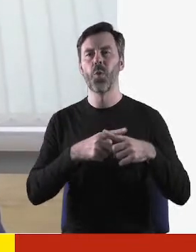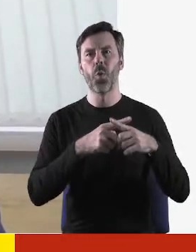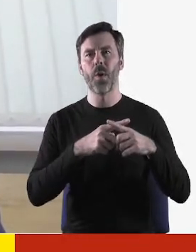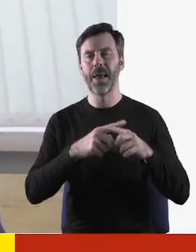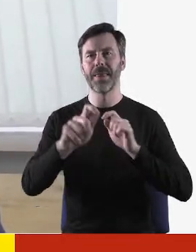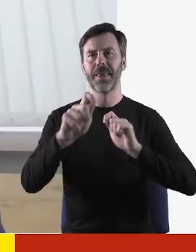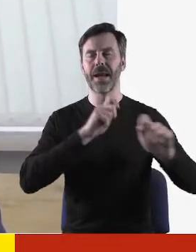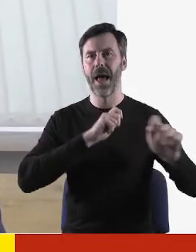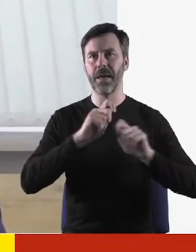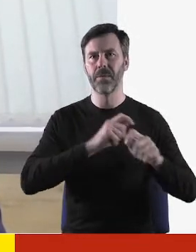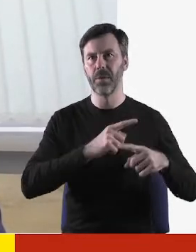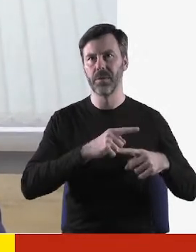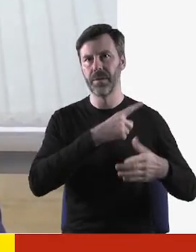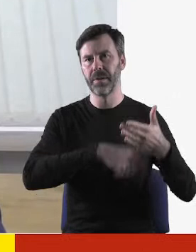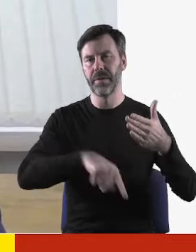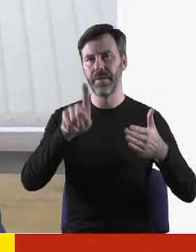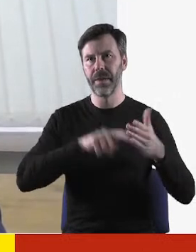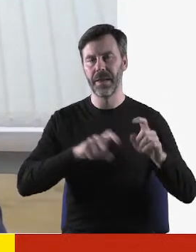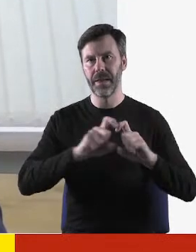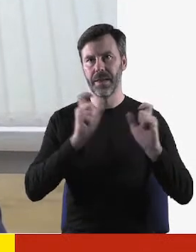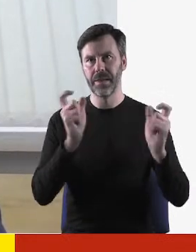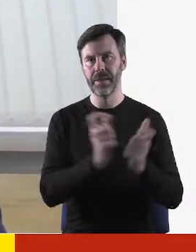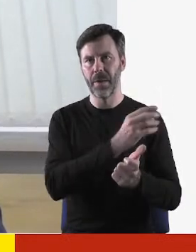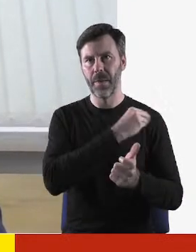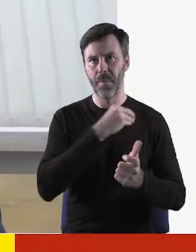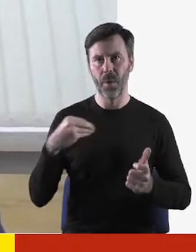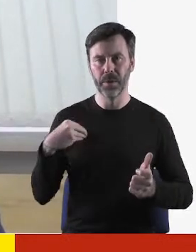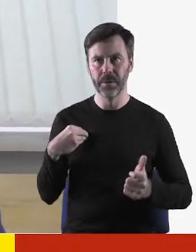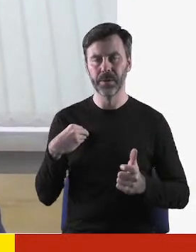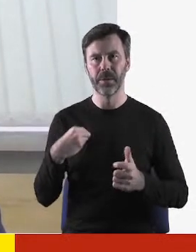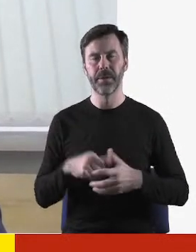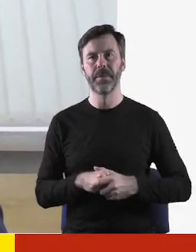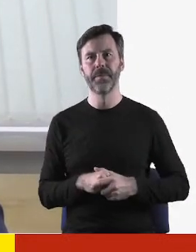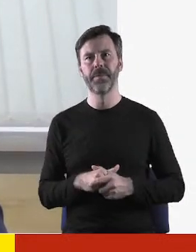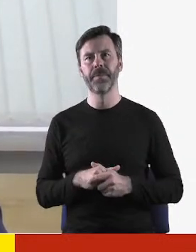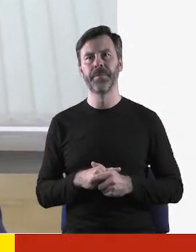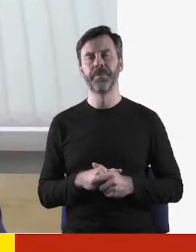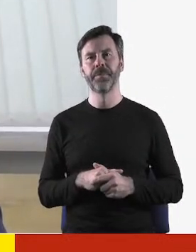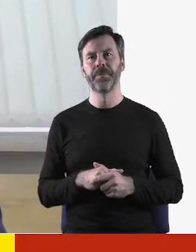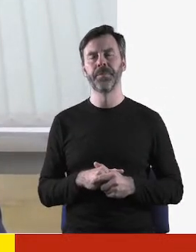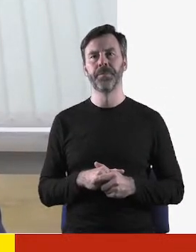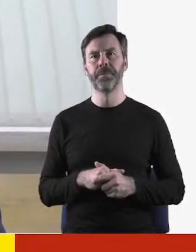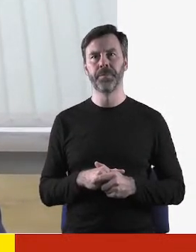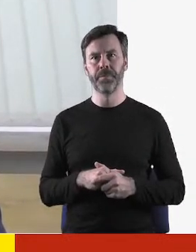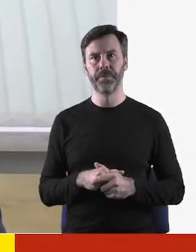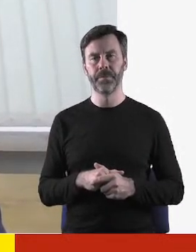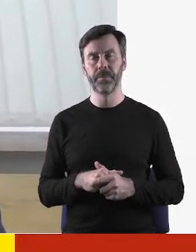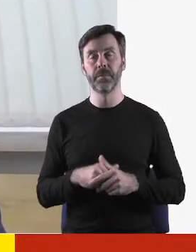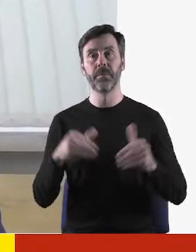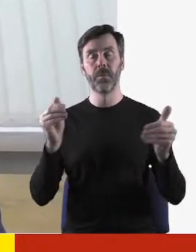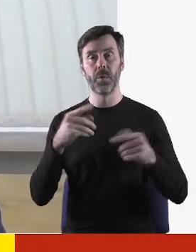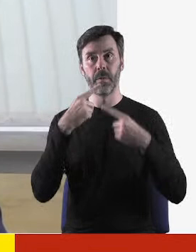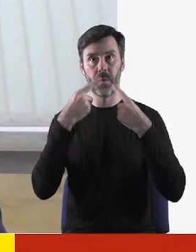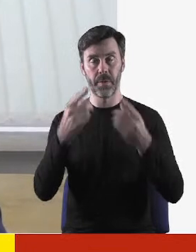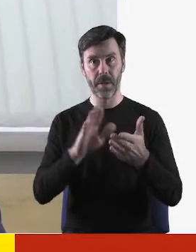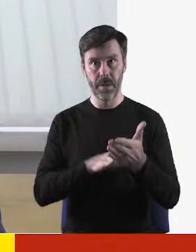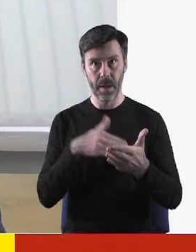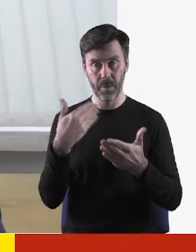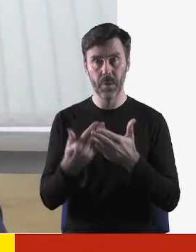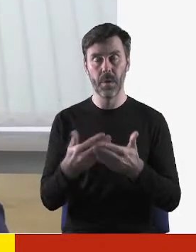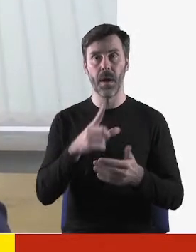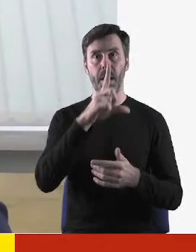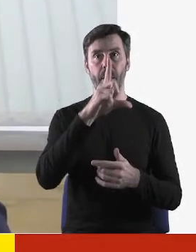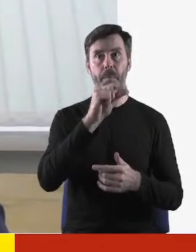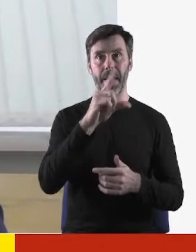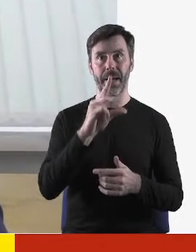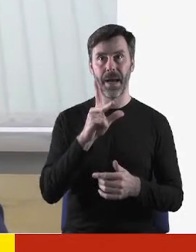które istniały na terenie Polski, no w zasadzie w zdecydowanej większości, bo tam zawsze możemy podać jakiś przykład jakiegoś PKS-u, który